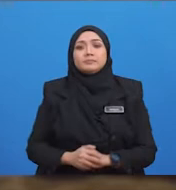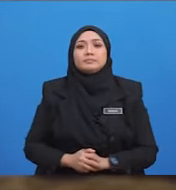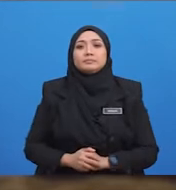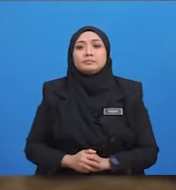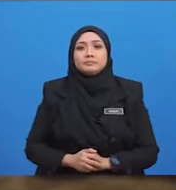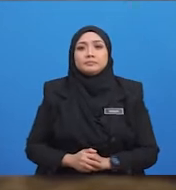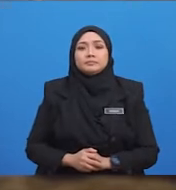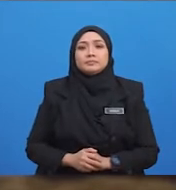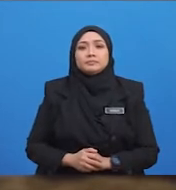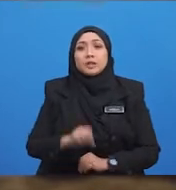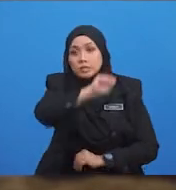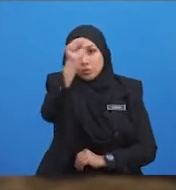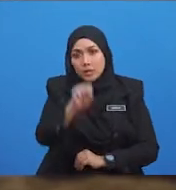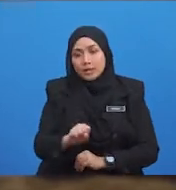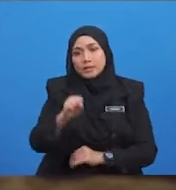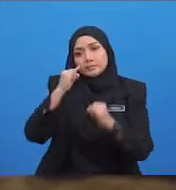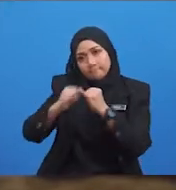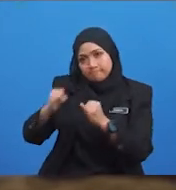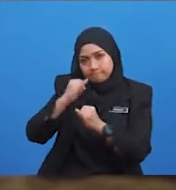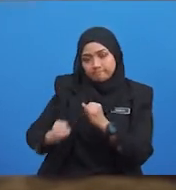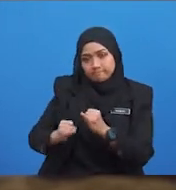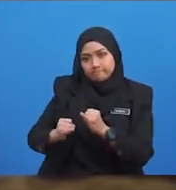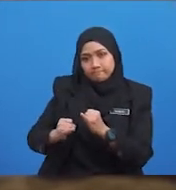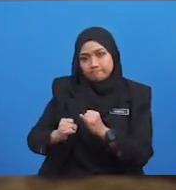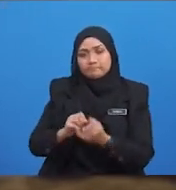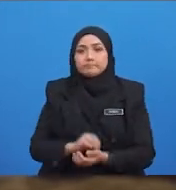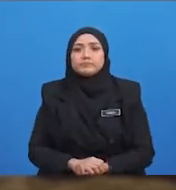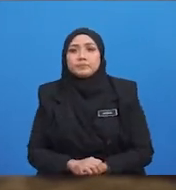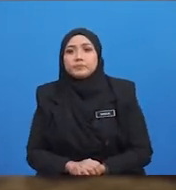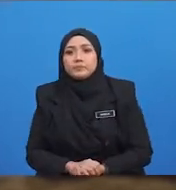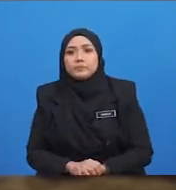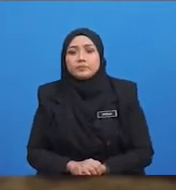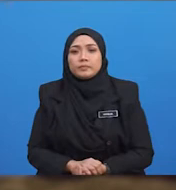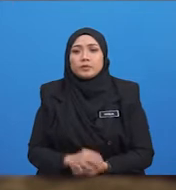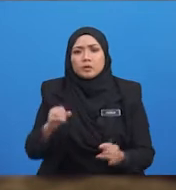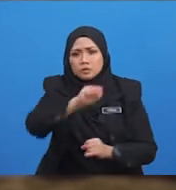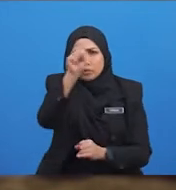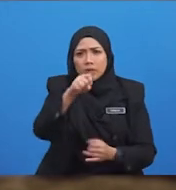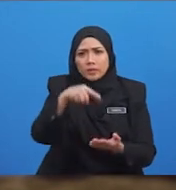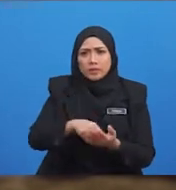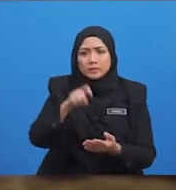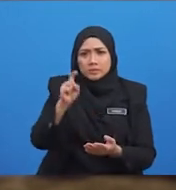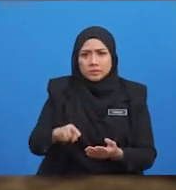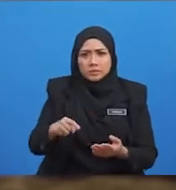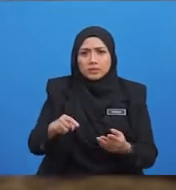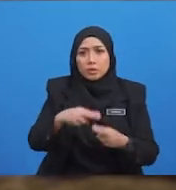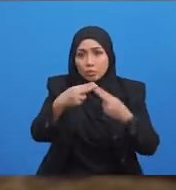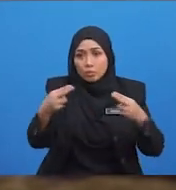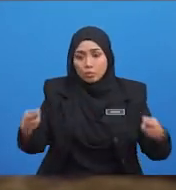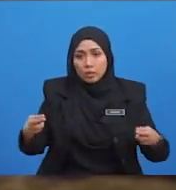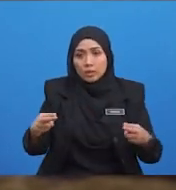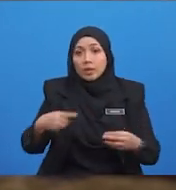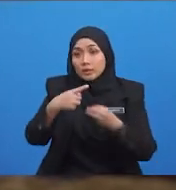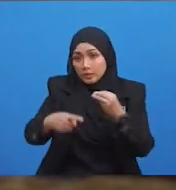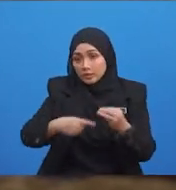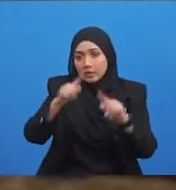kepada soalan yang terakhir. Soalan yang terakhir ini menghendaki kita menghuraikan tentang